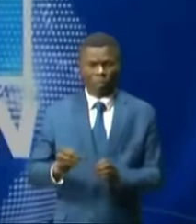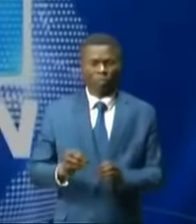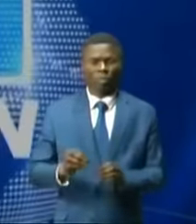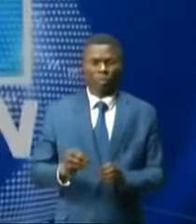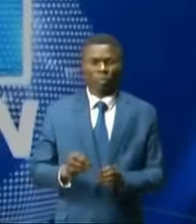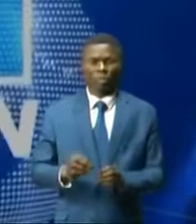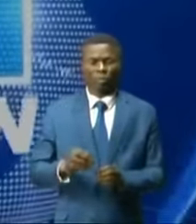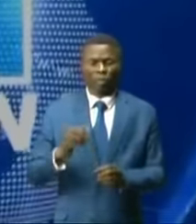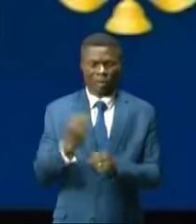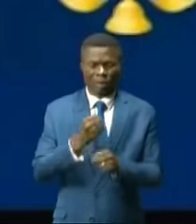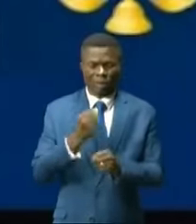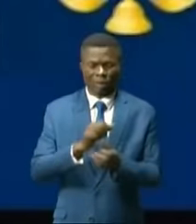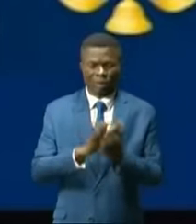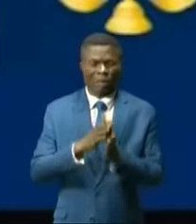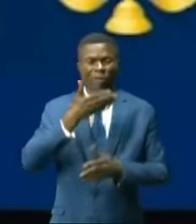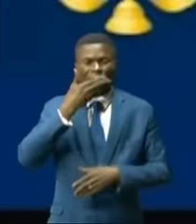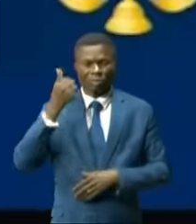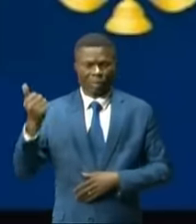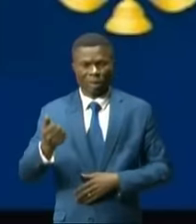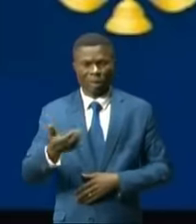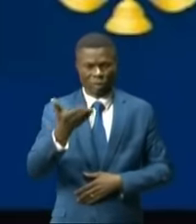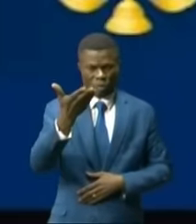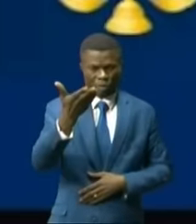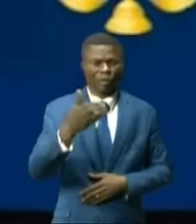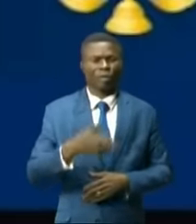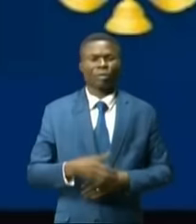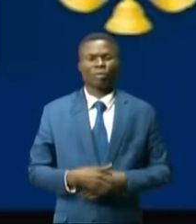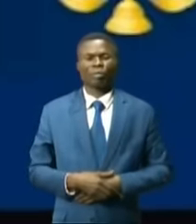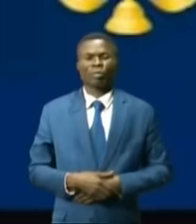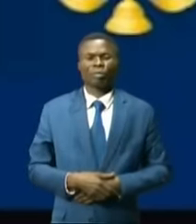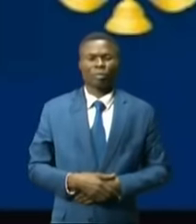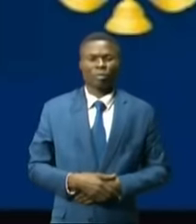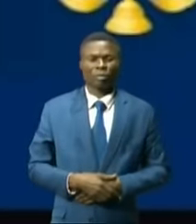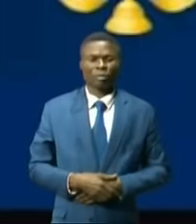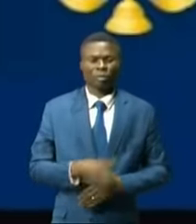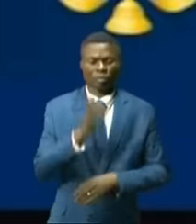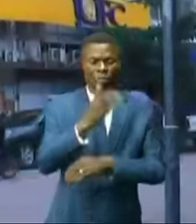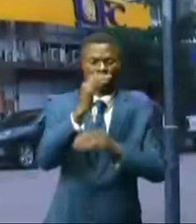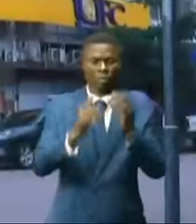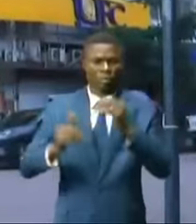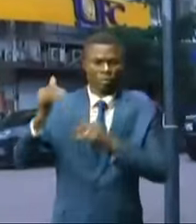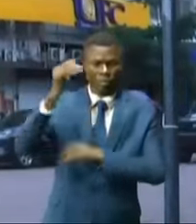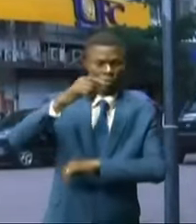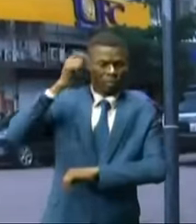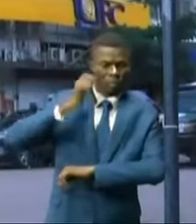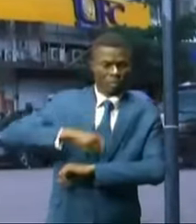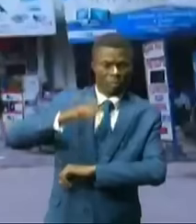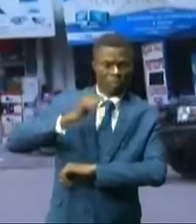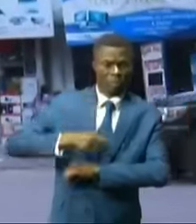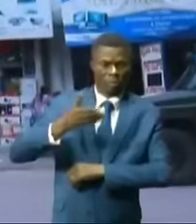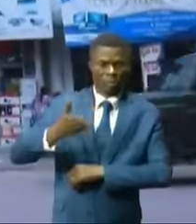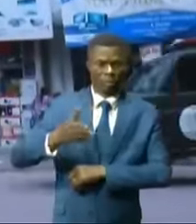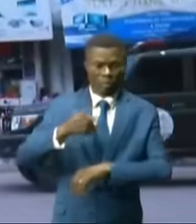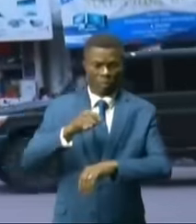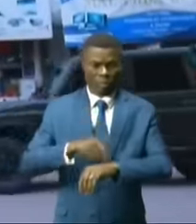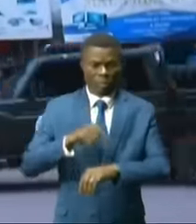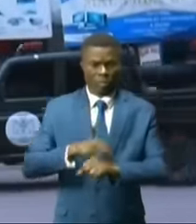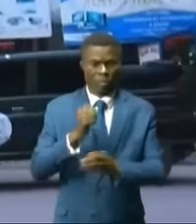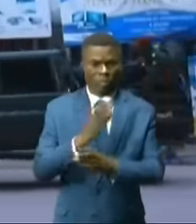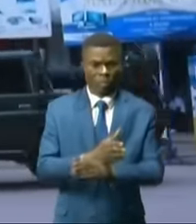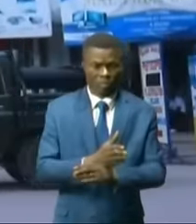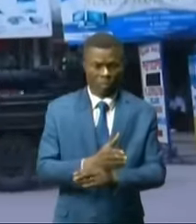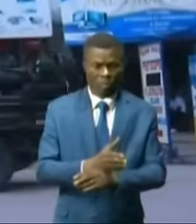optimiser le rendement. Au secrétariat permanent du Conseil supérieur de la magistrature, l'heure est à